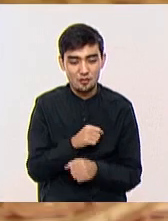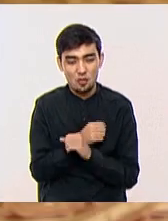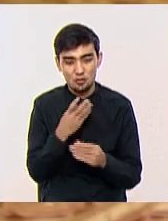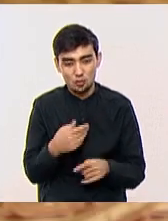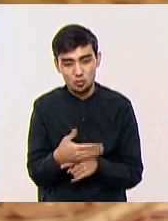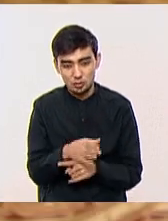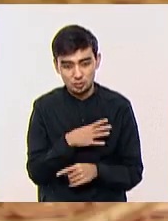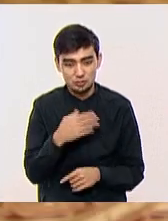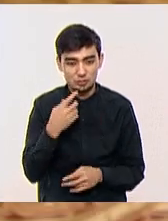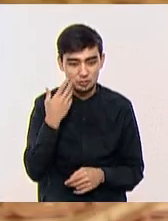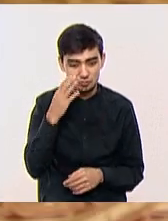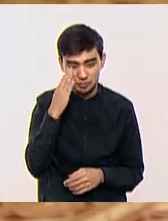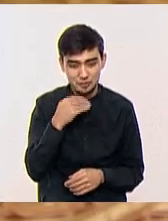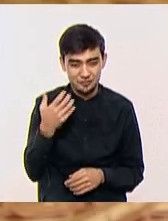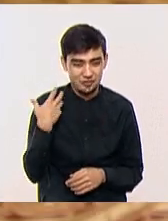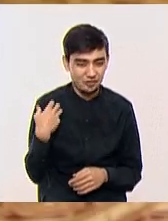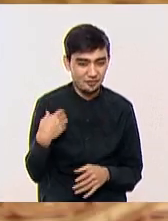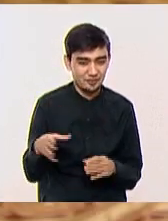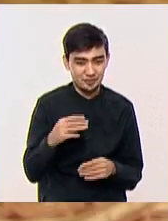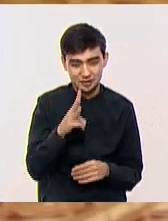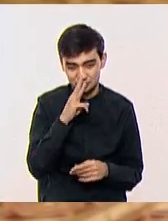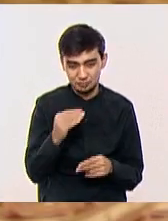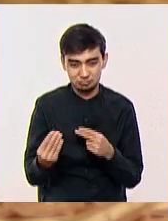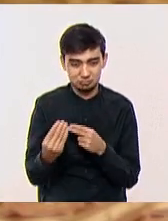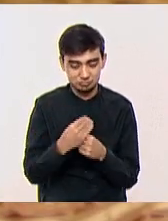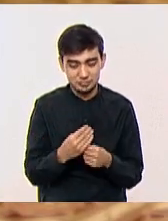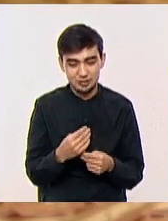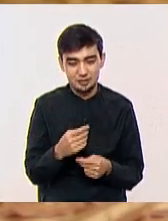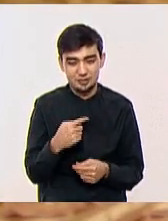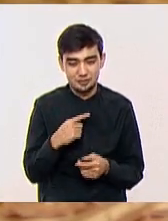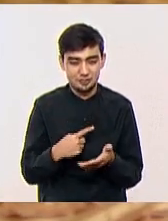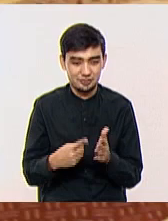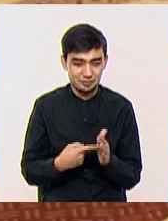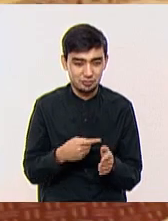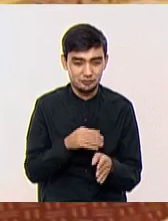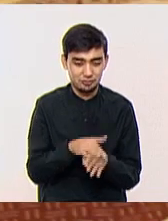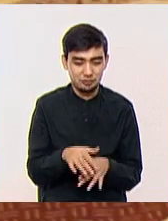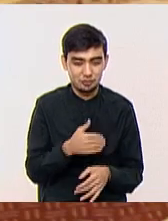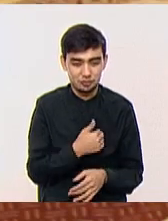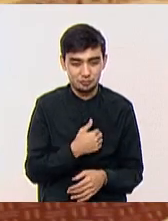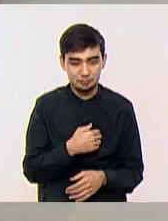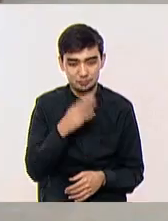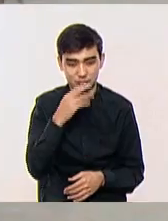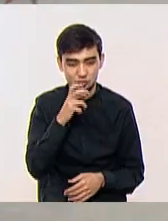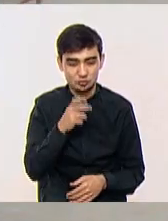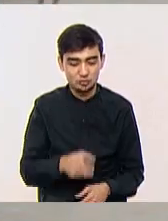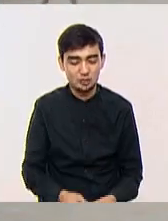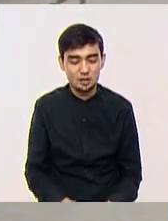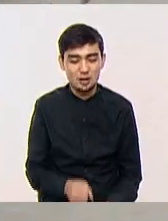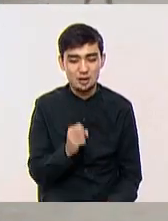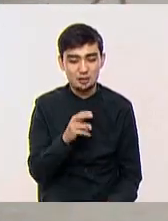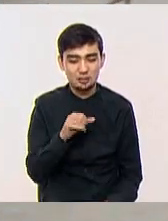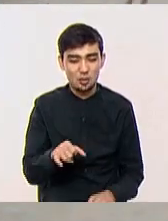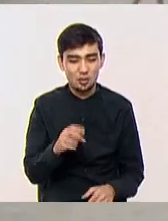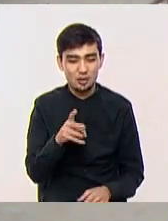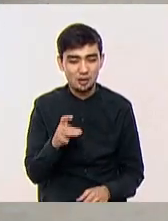едік. Әкемнің бастықтары айлықтарын көбейтсе екен, талаптары орындалса екен. Әкешімсіз сағындым. Ақтау